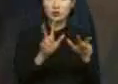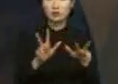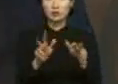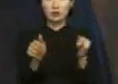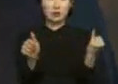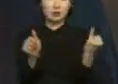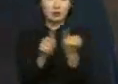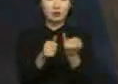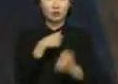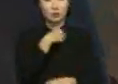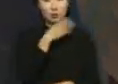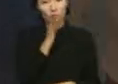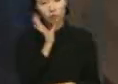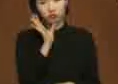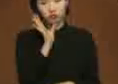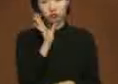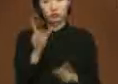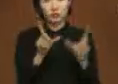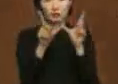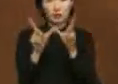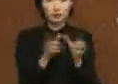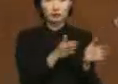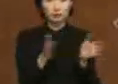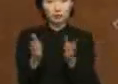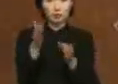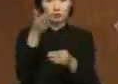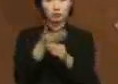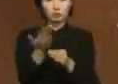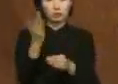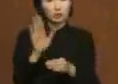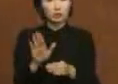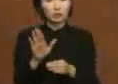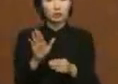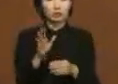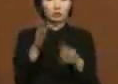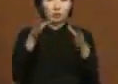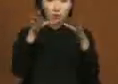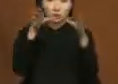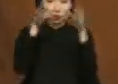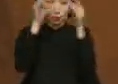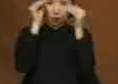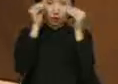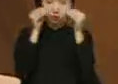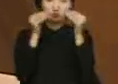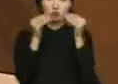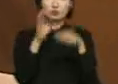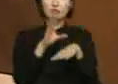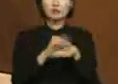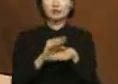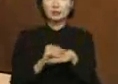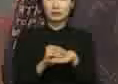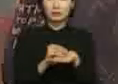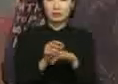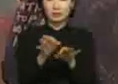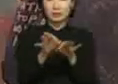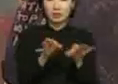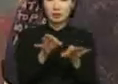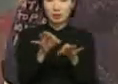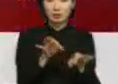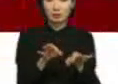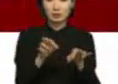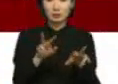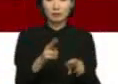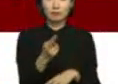아내와의 노후를 준비 하려던 참입니다 하지만 수십 년 의 노하우가 깊은 마늘 가게를 이제 비워 줘야 됩니다 전